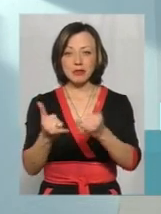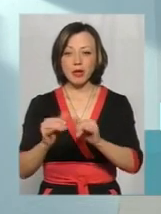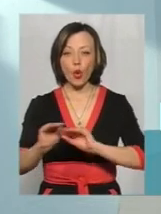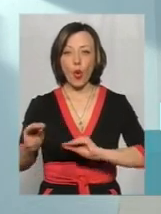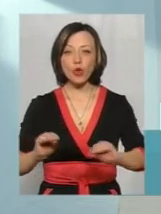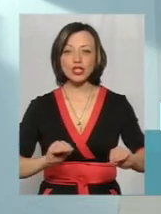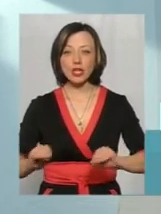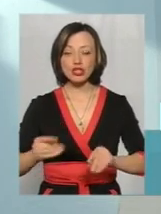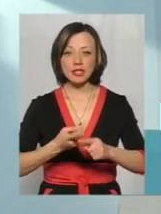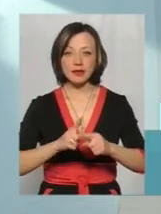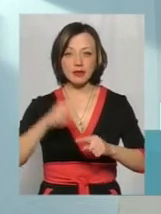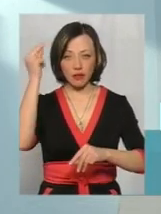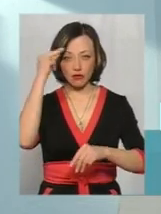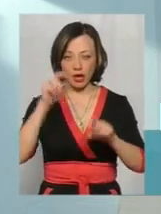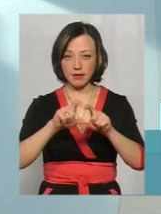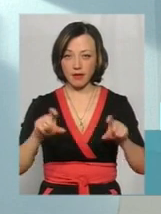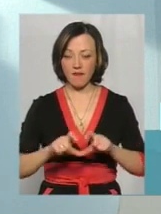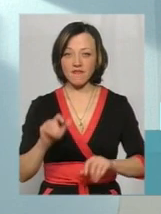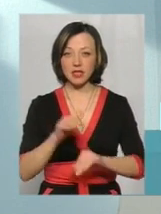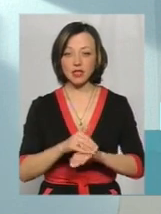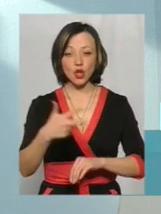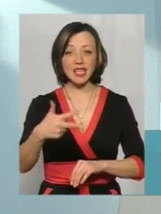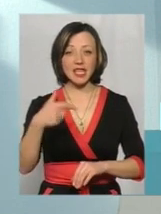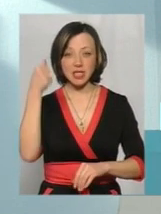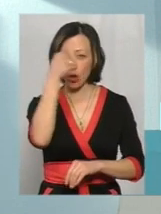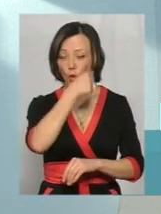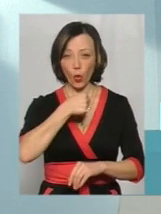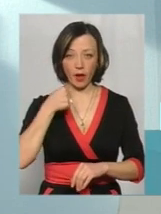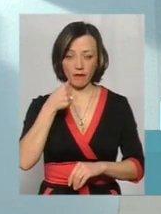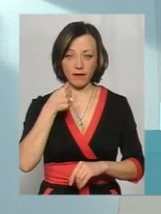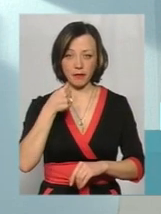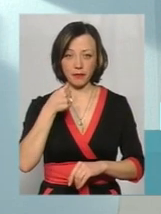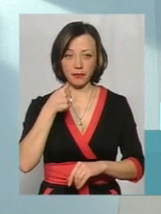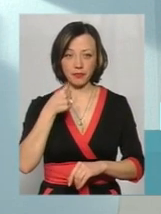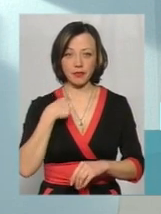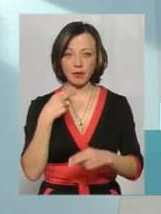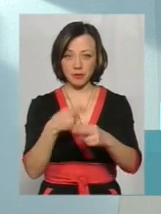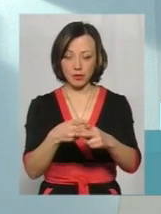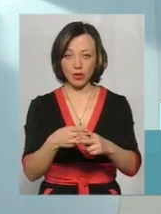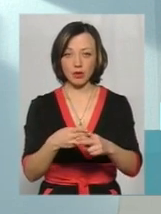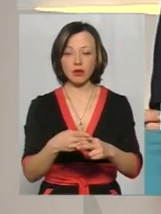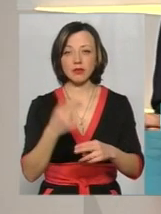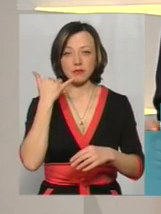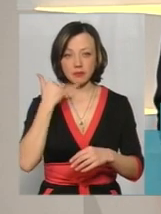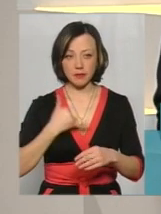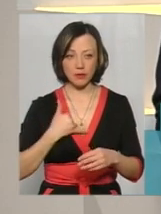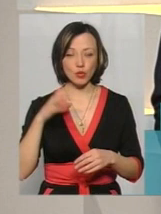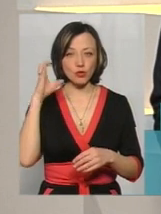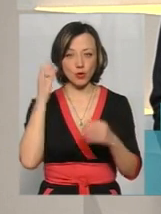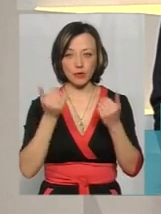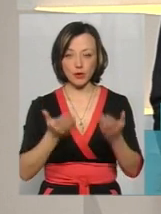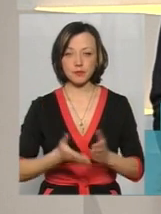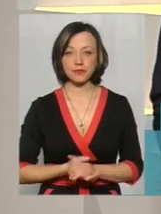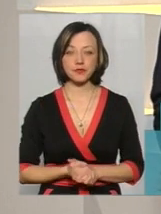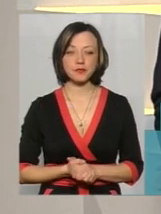цих навчальних закладів. Фактично 30 років... Я вас переб'ю, у нас є на зв'язку глядач, давайте послухаємо